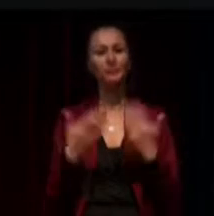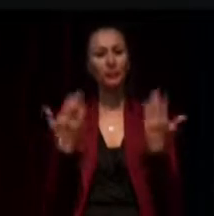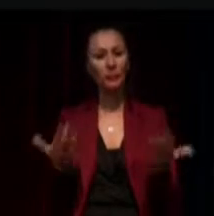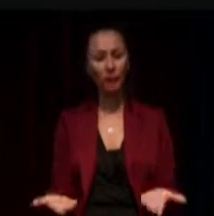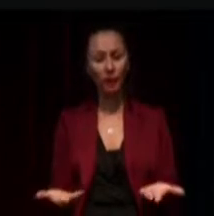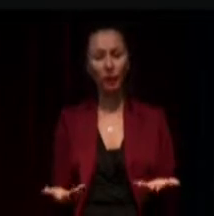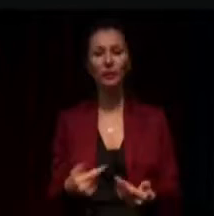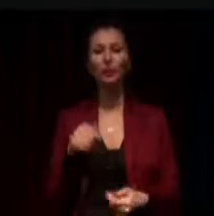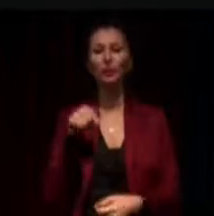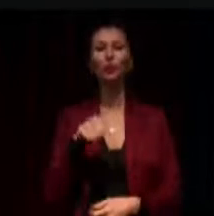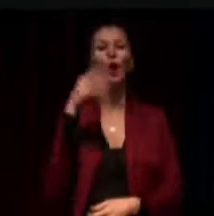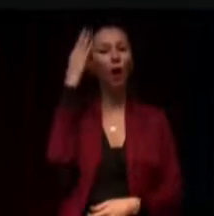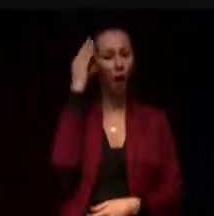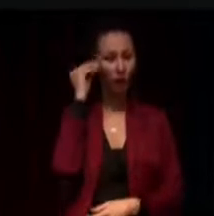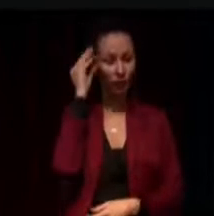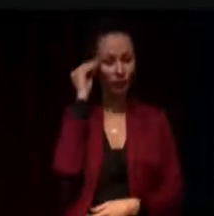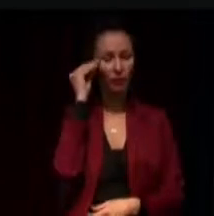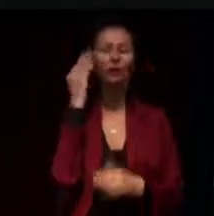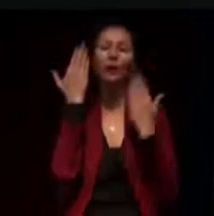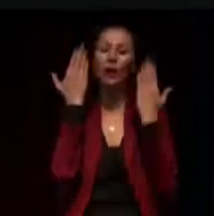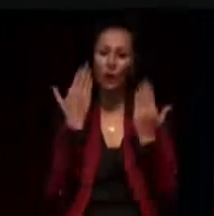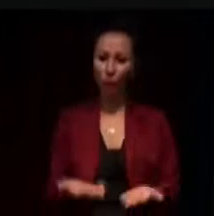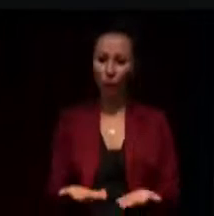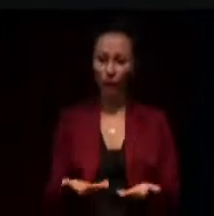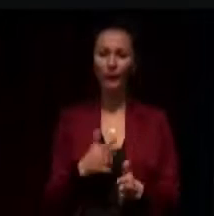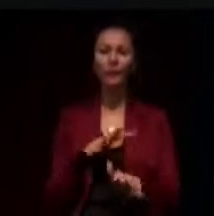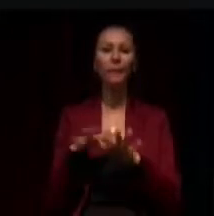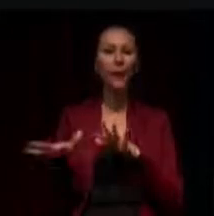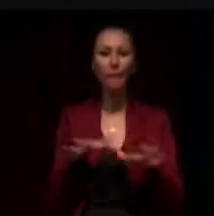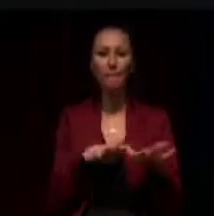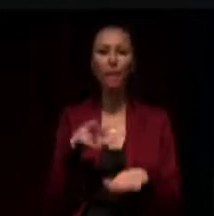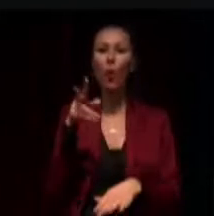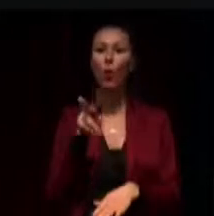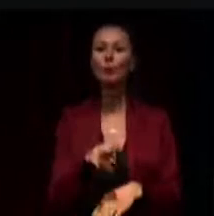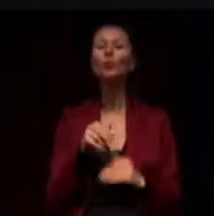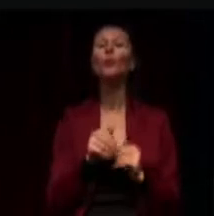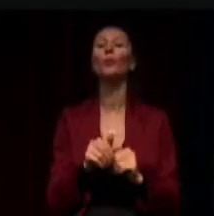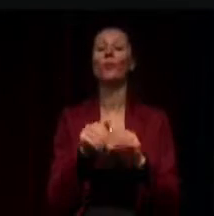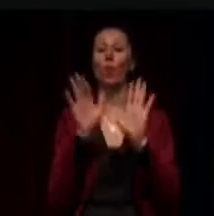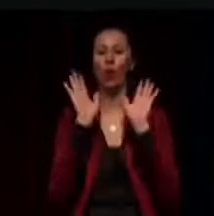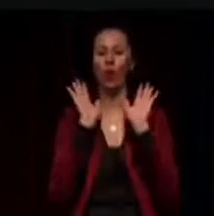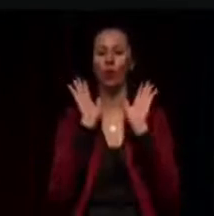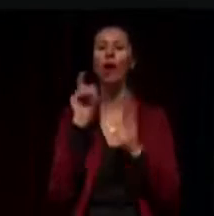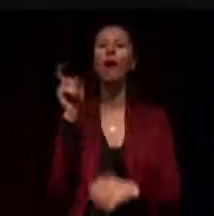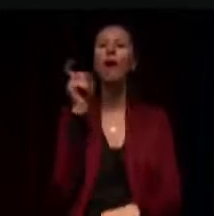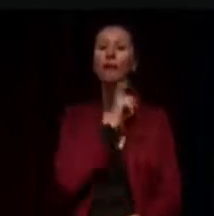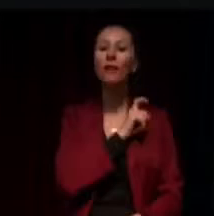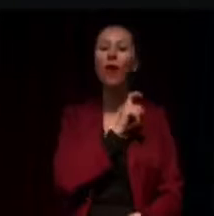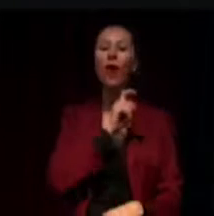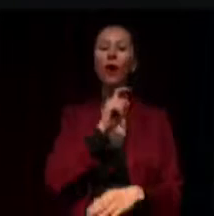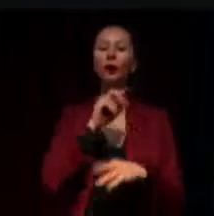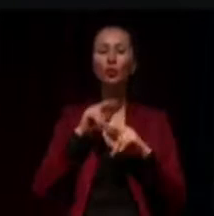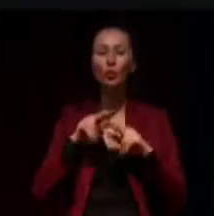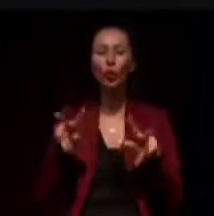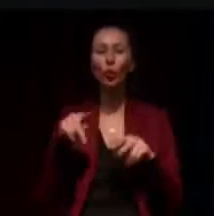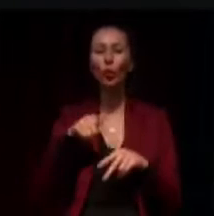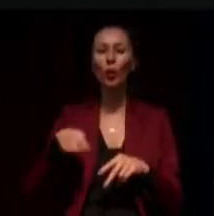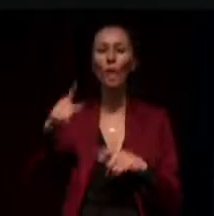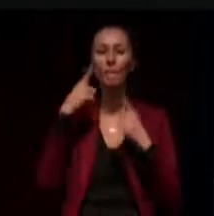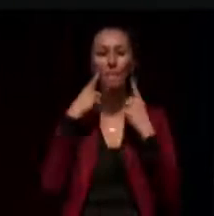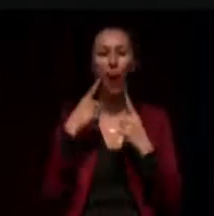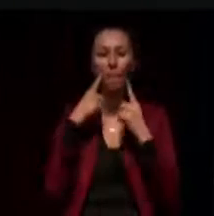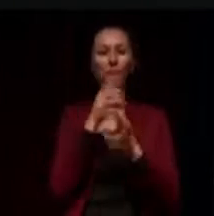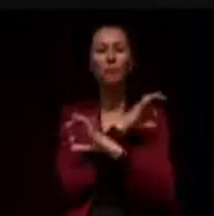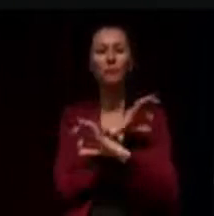Artık şunu anladık ve kabul ettik. Deprem öldürmüyor. Hatalı, çürük, yetersiz,